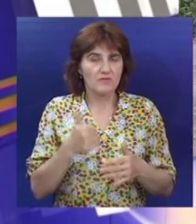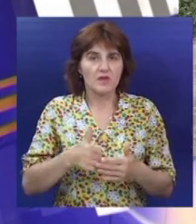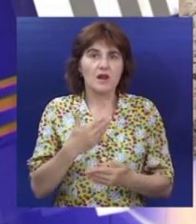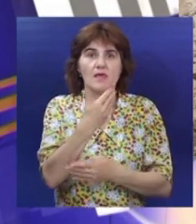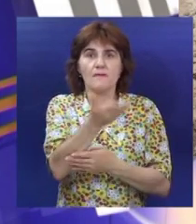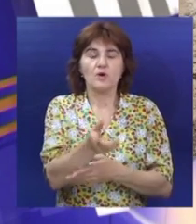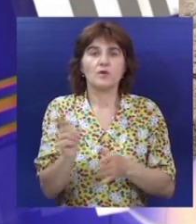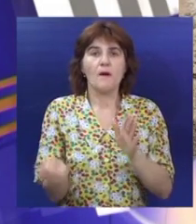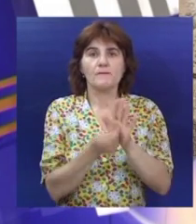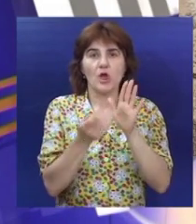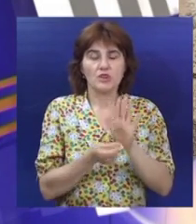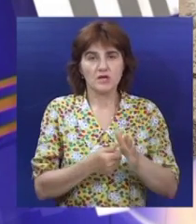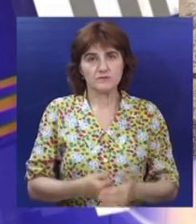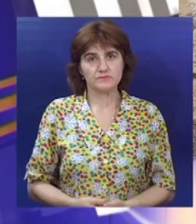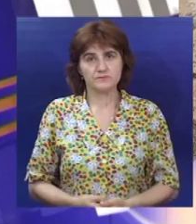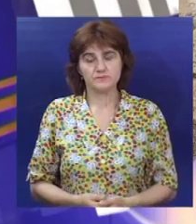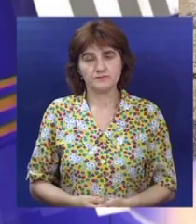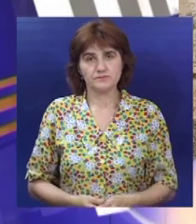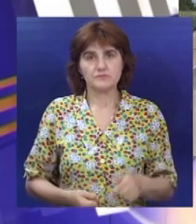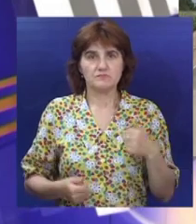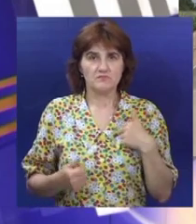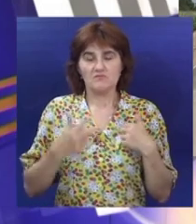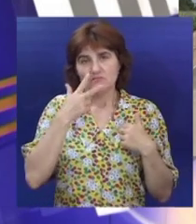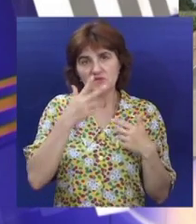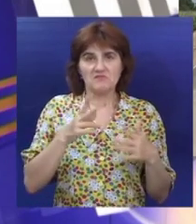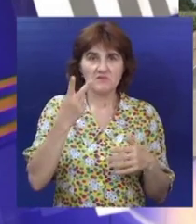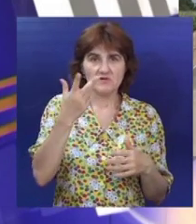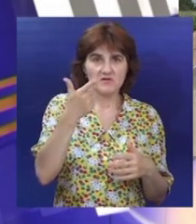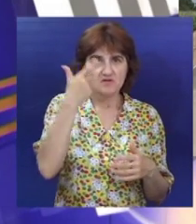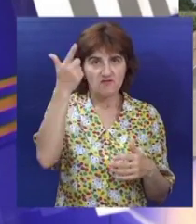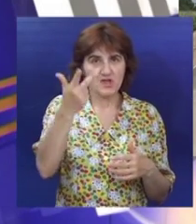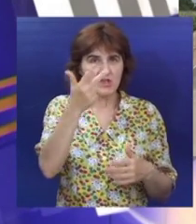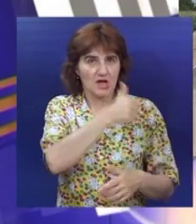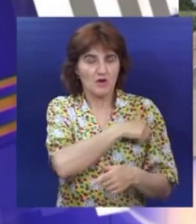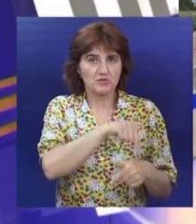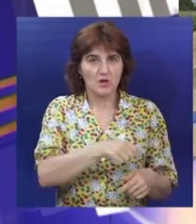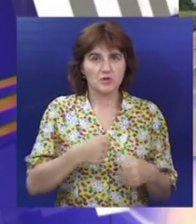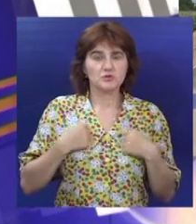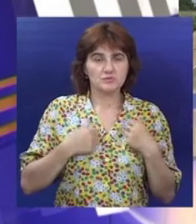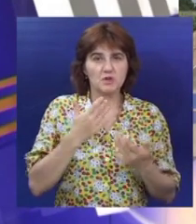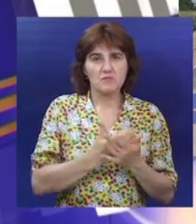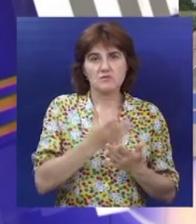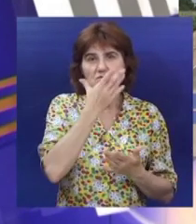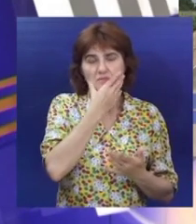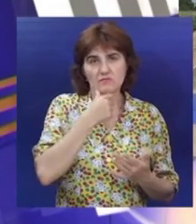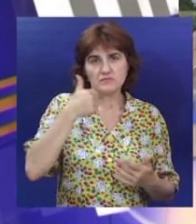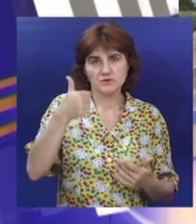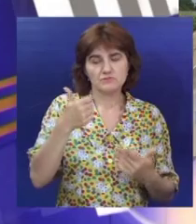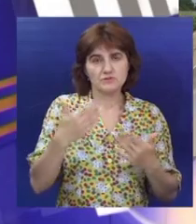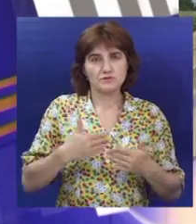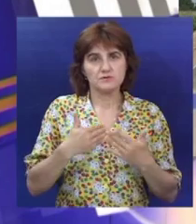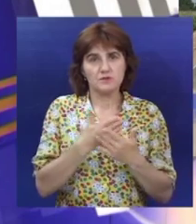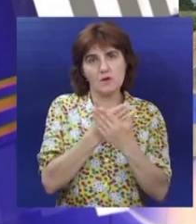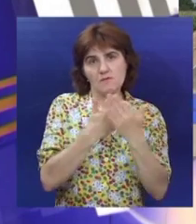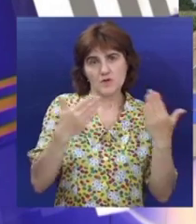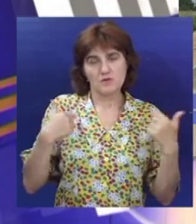naknade, biti ponuđene na prodaju. Ovo će, siguran sam, za 2 do 3 godine biti najbolja industrijska zona kada je Srbija u pitanju i